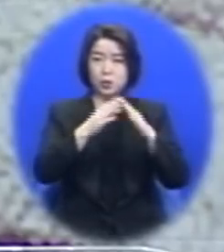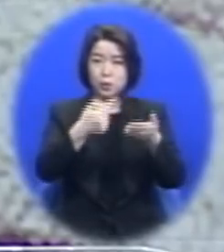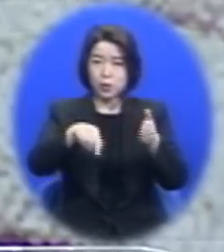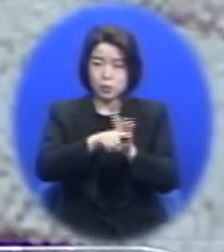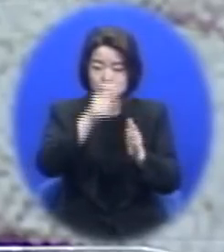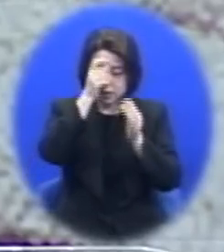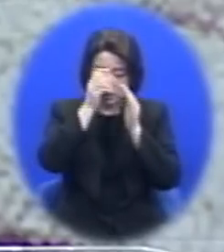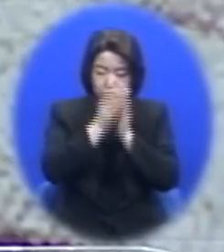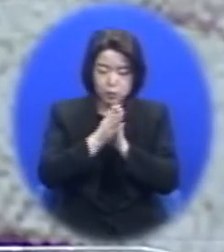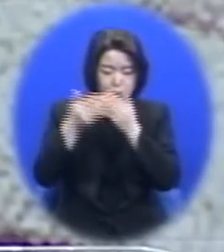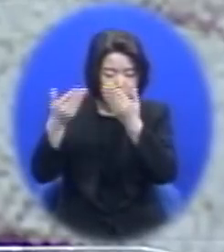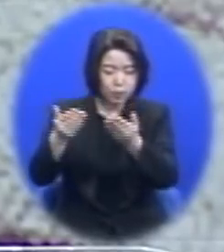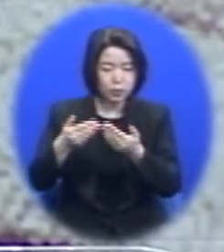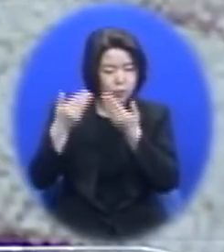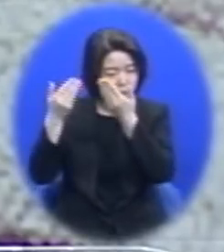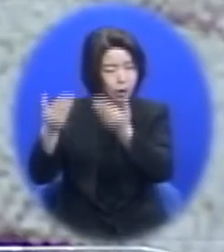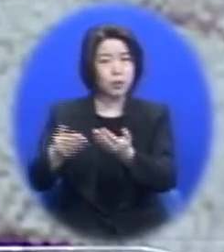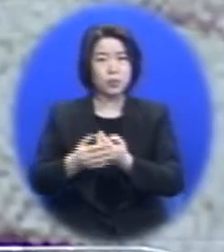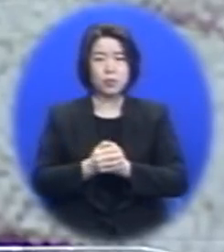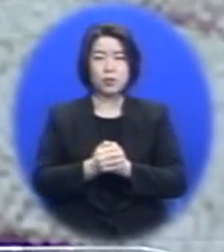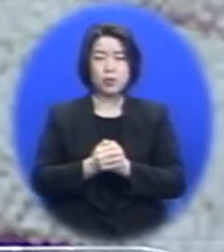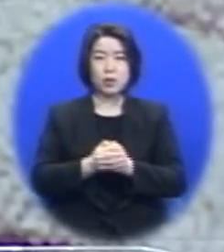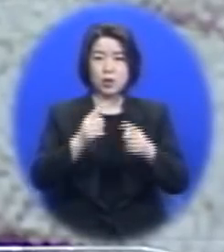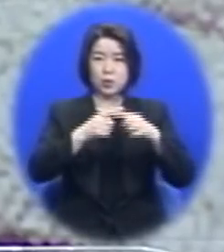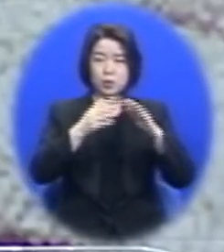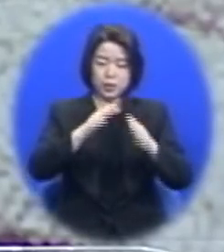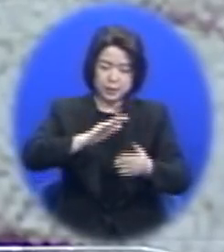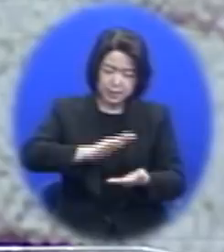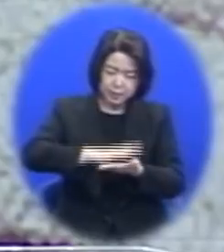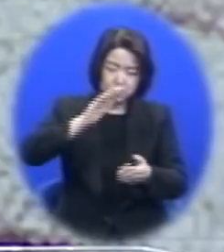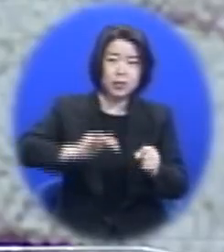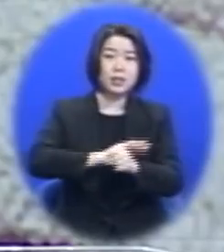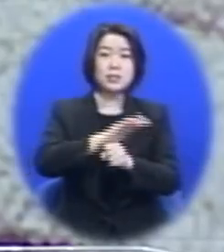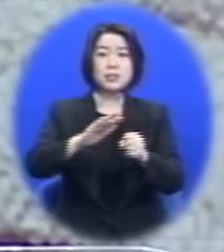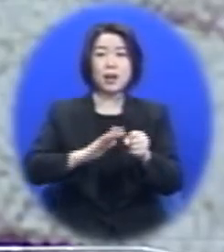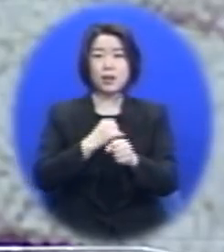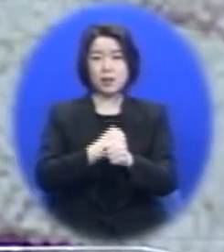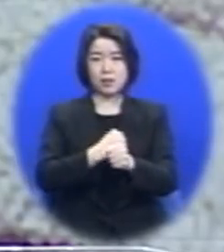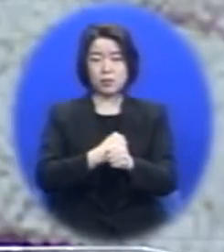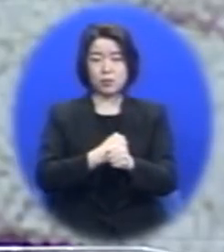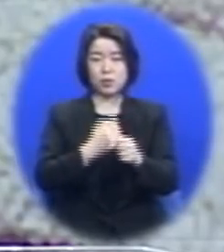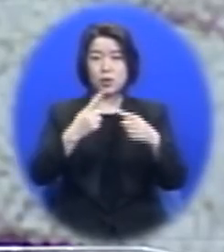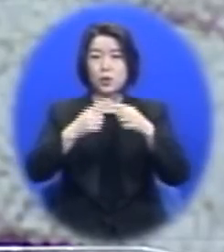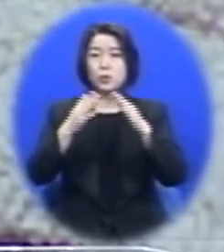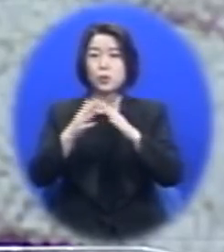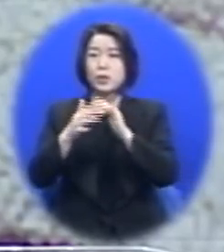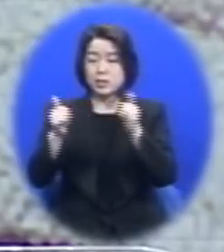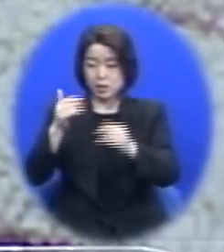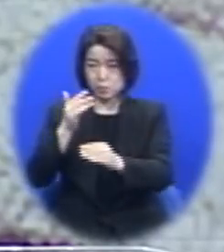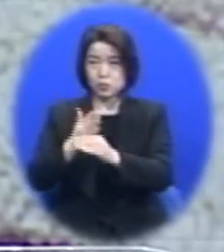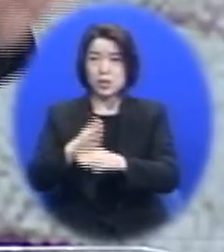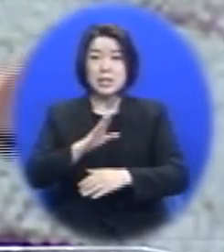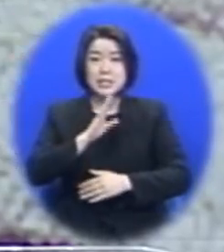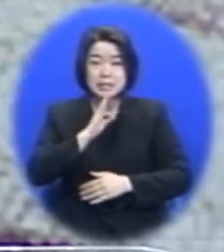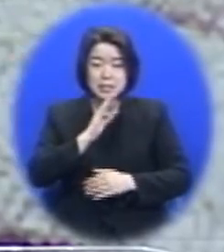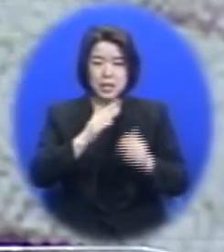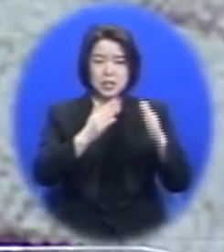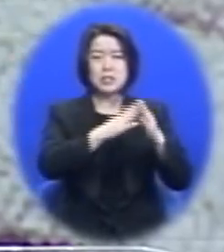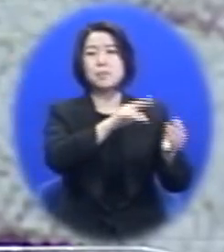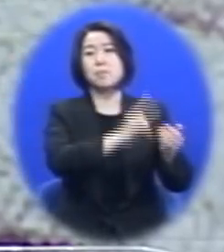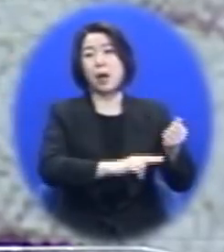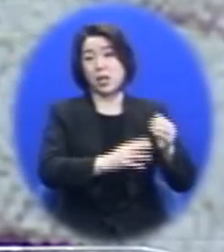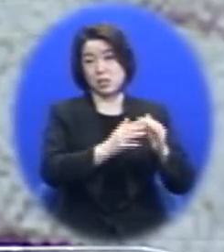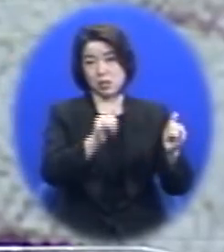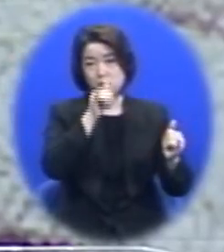기도하고 또 기도하고 교회를 뜨겁게 사라가 교인들 중에는 진짜 집 한 사람도